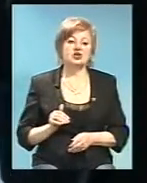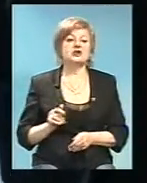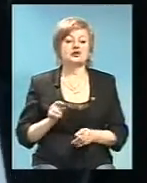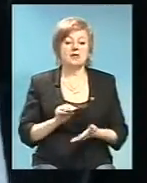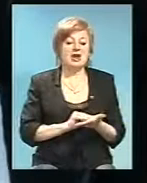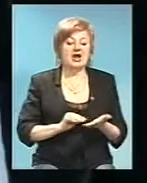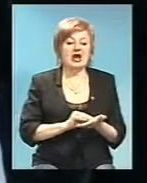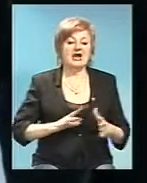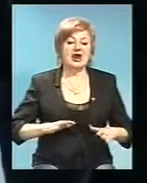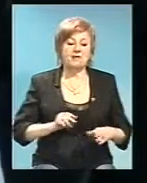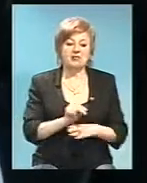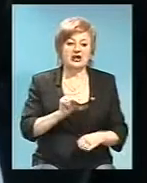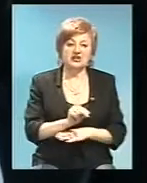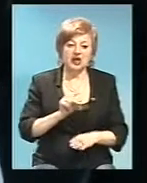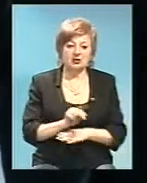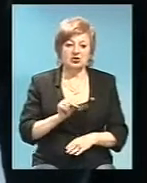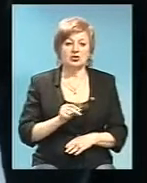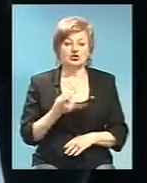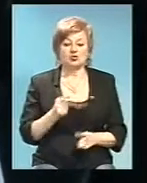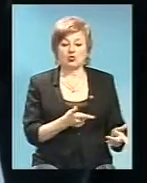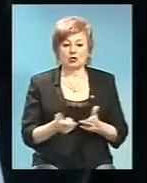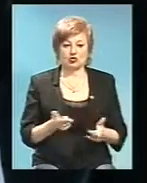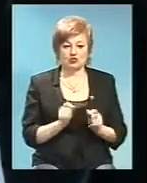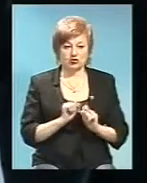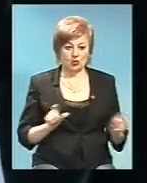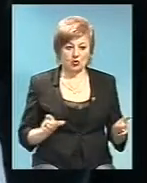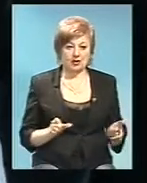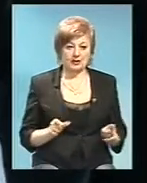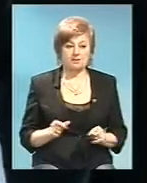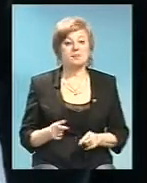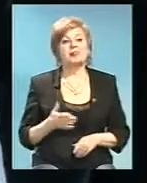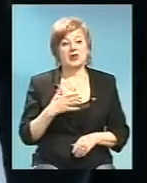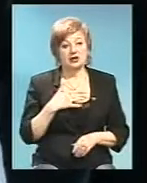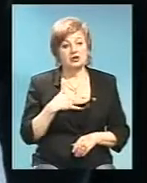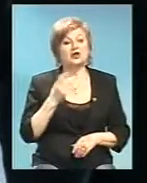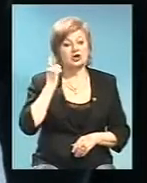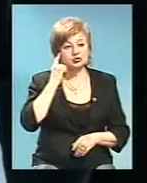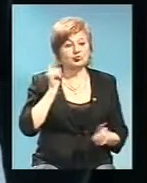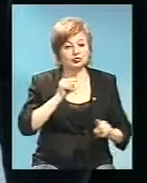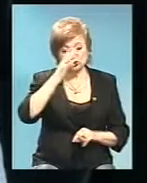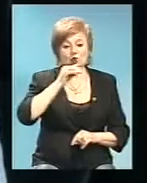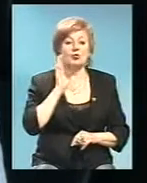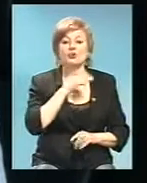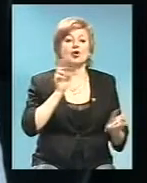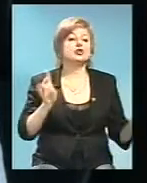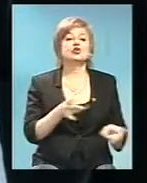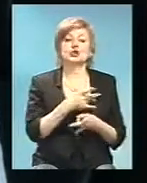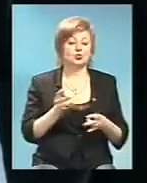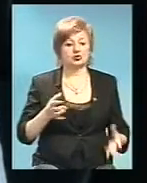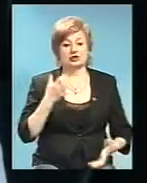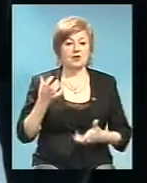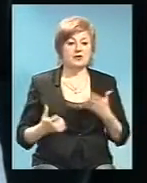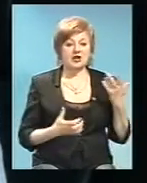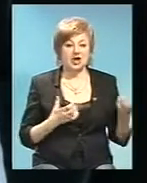репетиторів там і так далі, для того, щоб підготувати дитину. От. Я думаю, що батькам не треба турбуватися, якщо